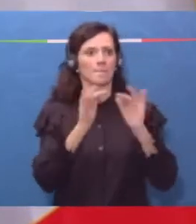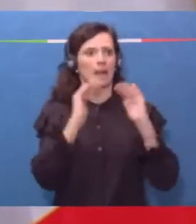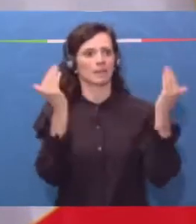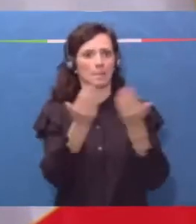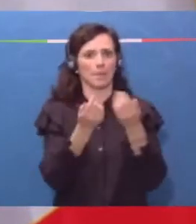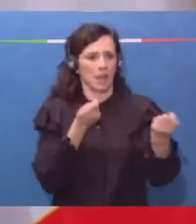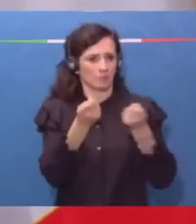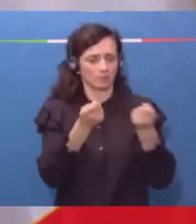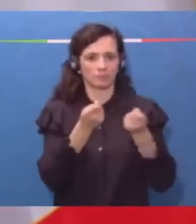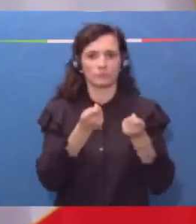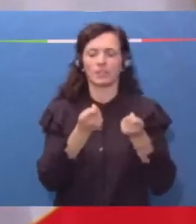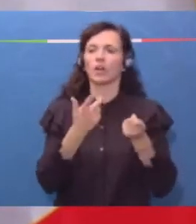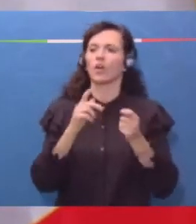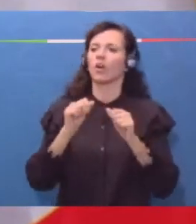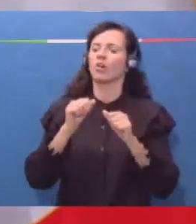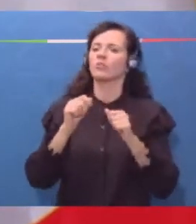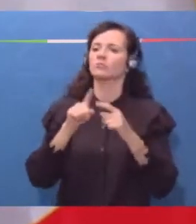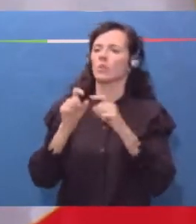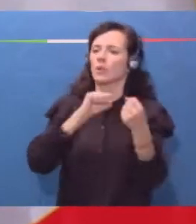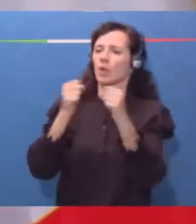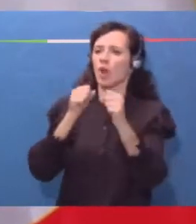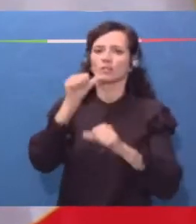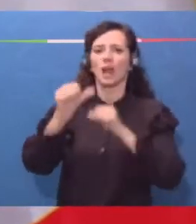alla lotta al cambiamento climatico.